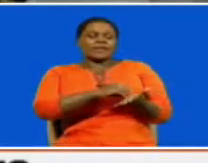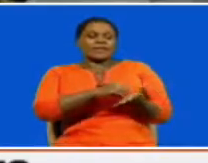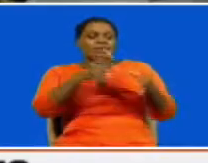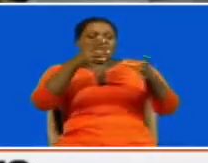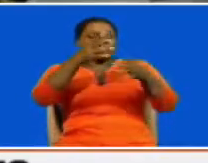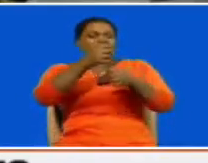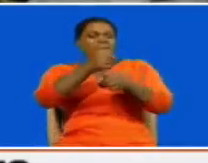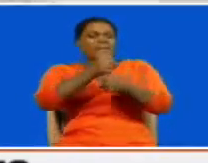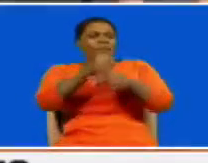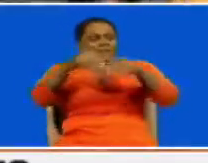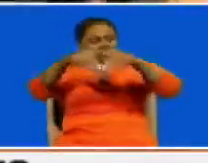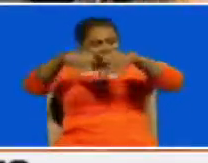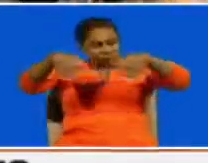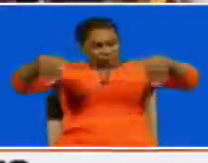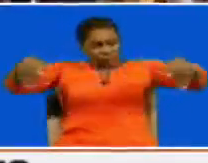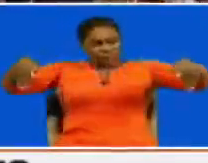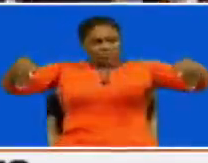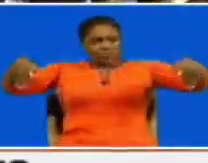shirika wastani.